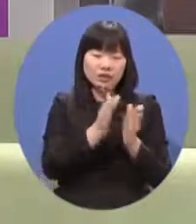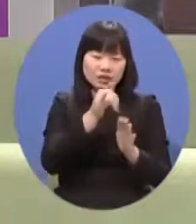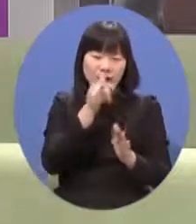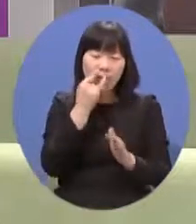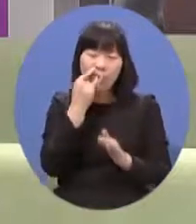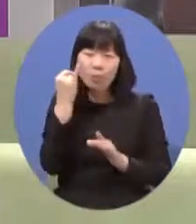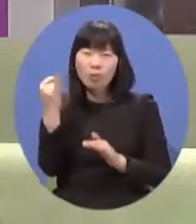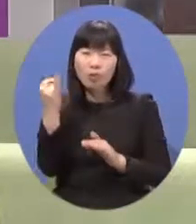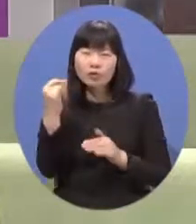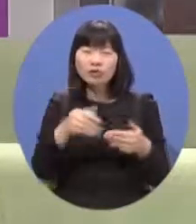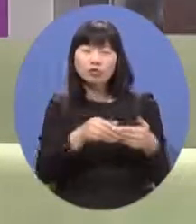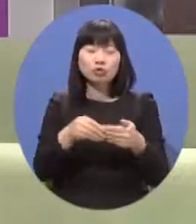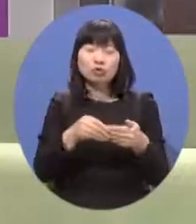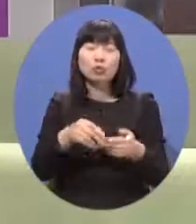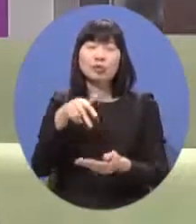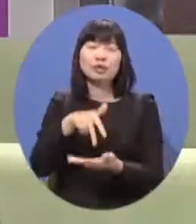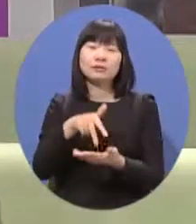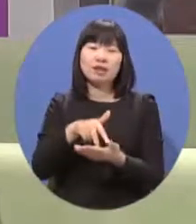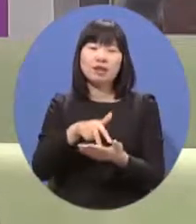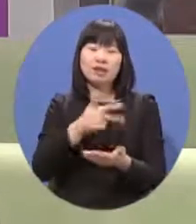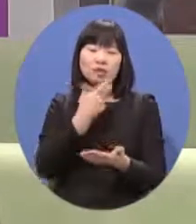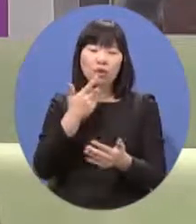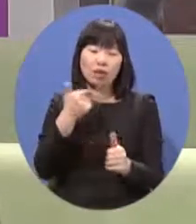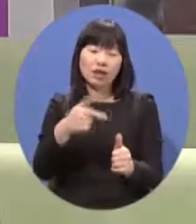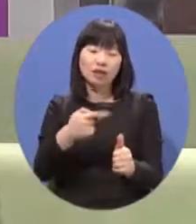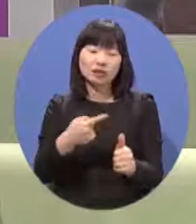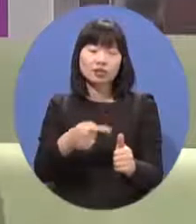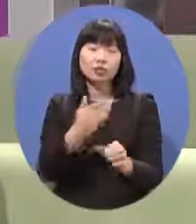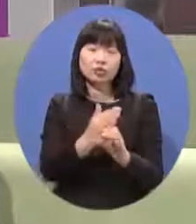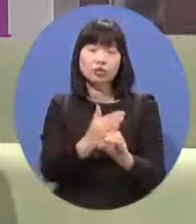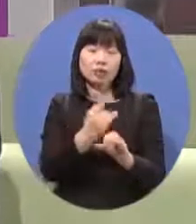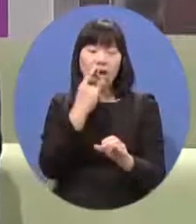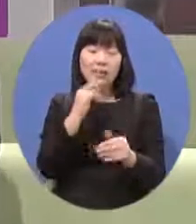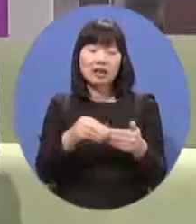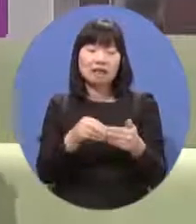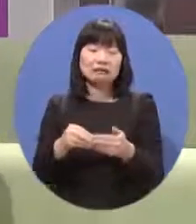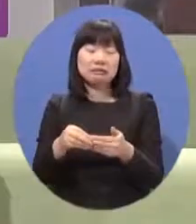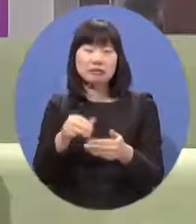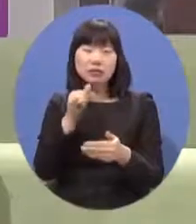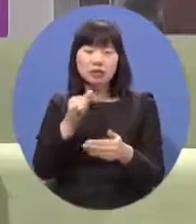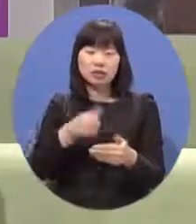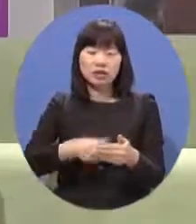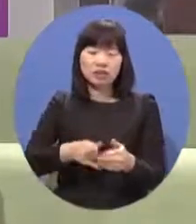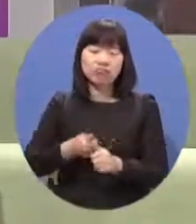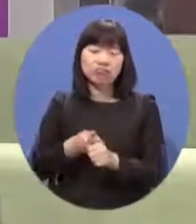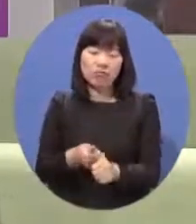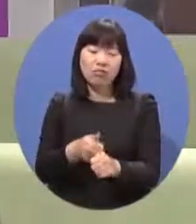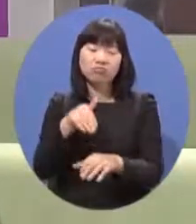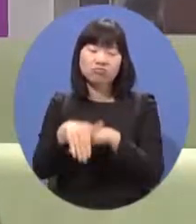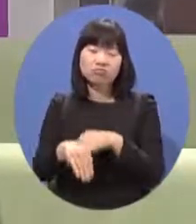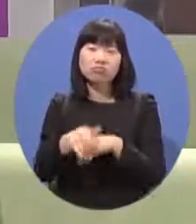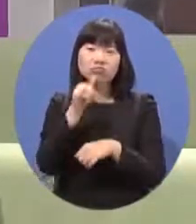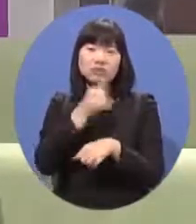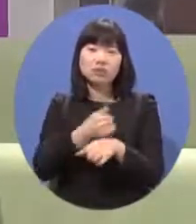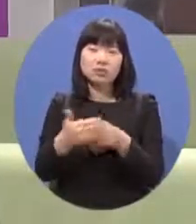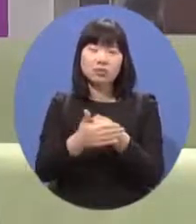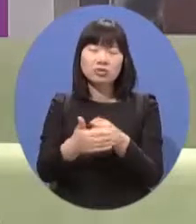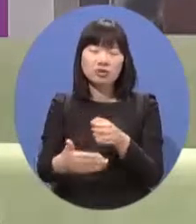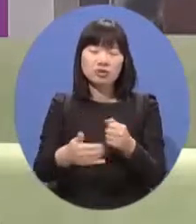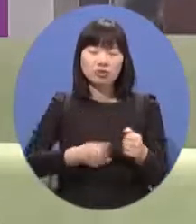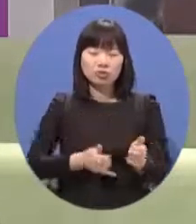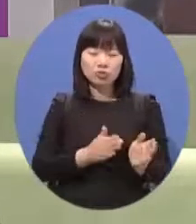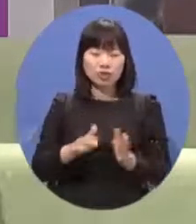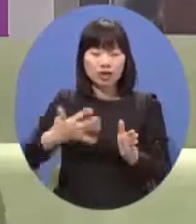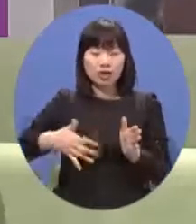이제 어머님 주도적으로 영어 수업을 하게 돼요. 엄마가 이끌고 가고 아이가 따라오고. 근데 이렇게 하다 보면 아이가 준비가